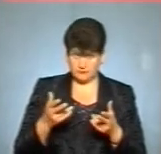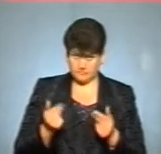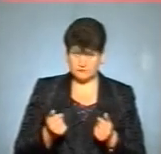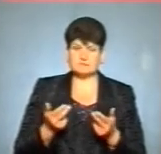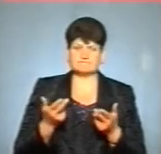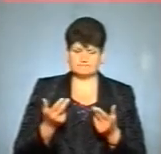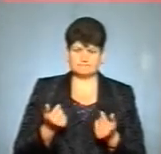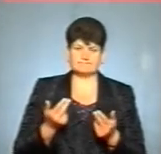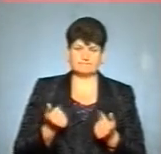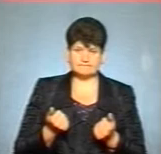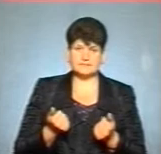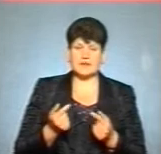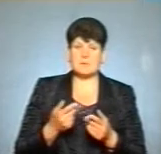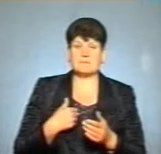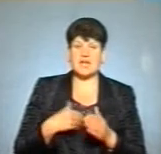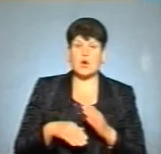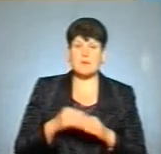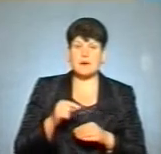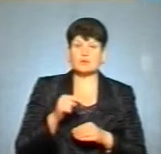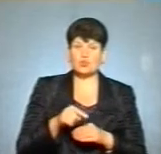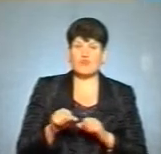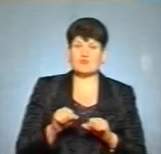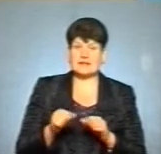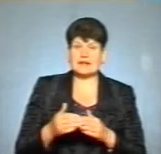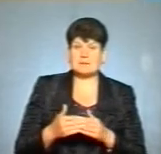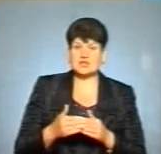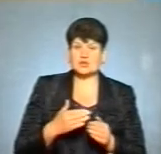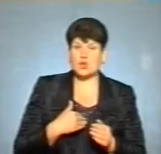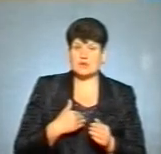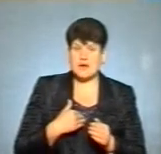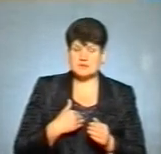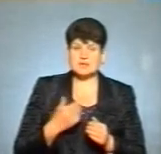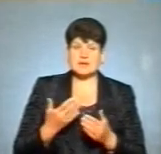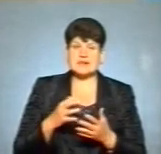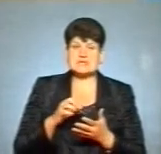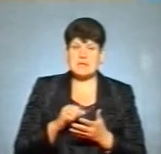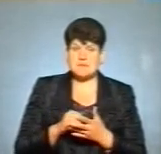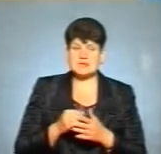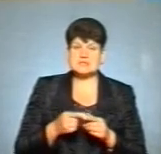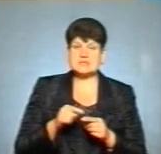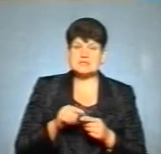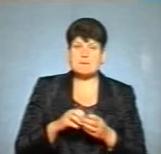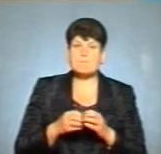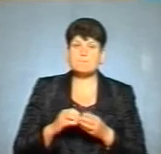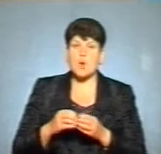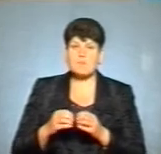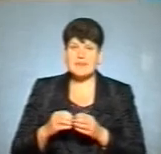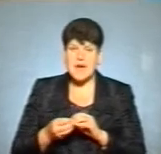Абсолютно, так. Тобто ми обираємо ту владу, яка є найближчою до нас, і та, яка займається тими безпосередньо проблемами, які